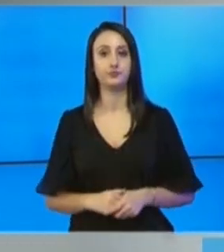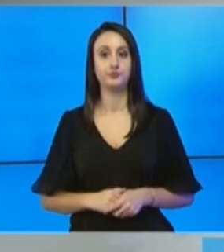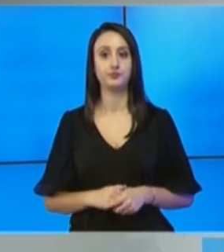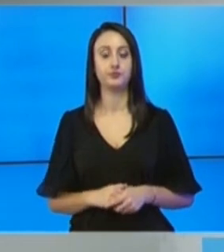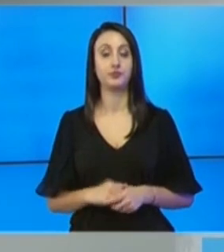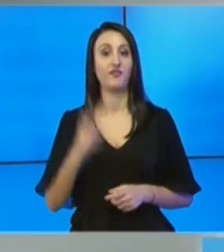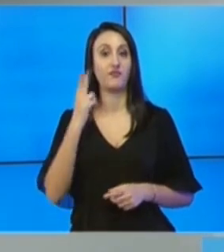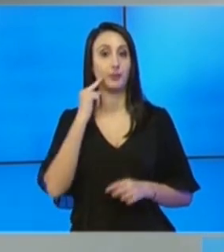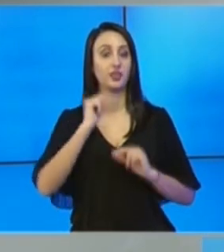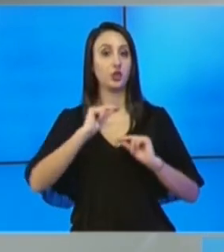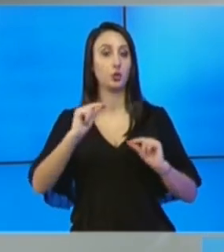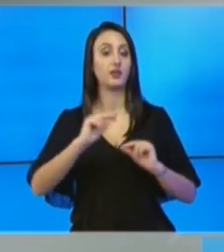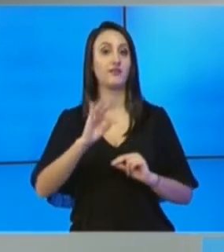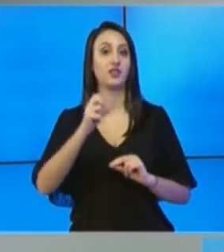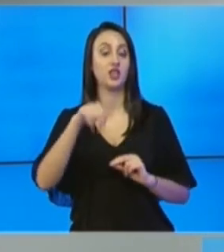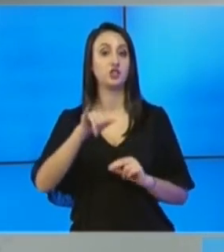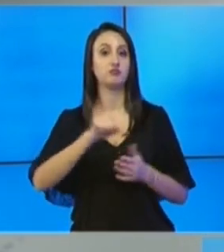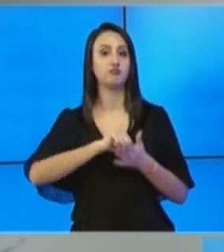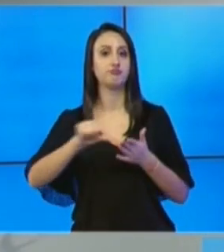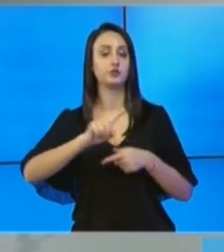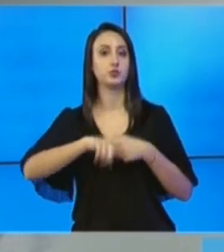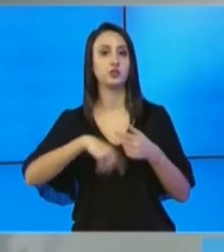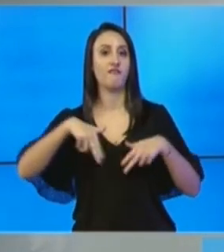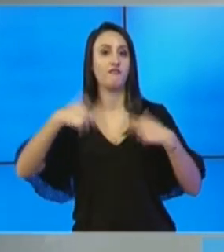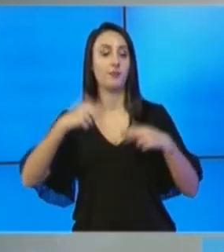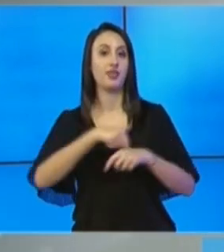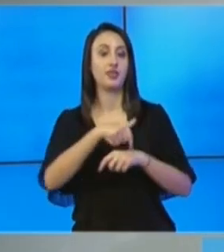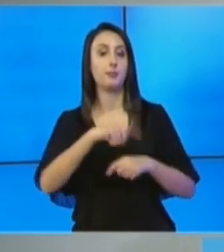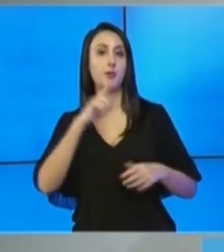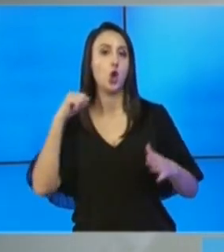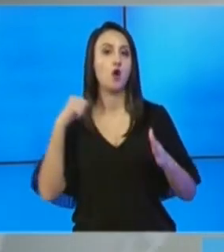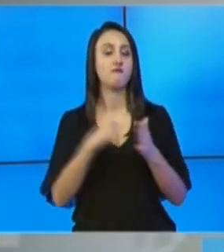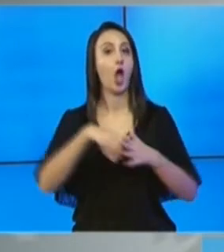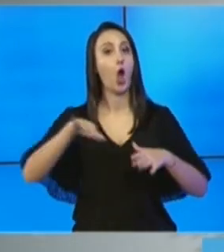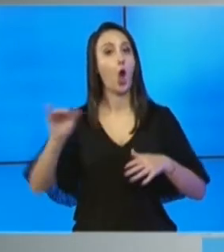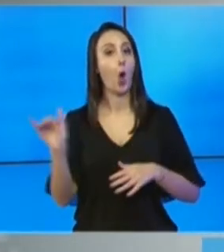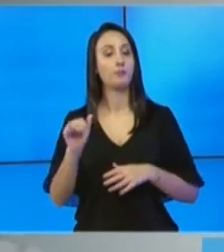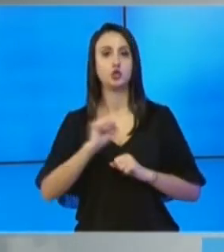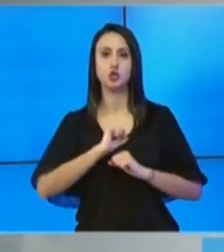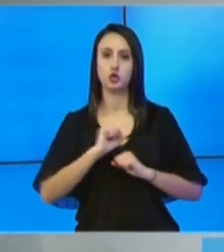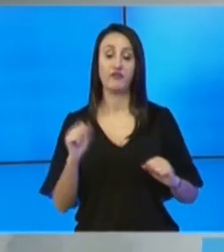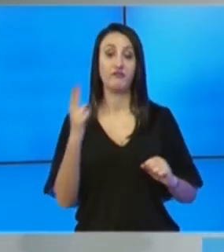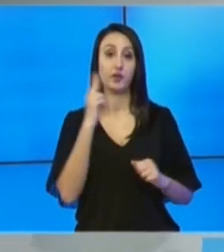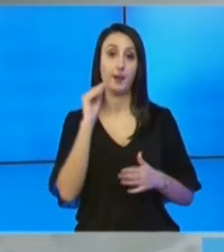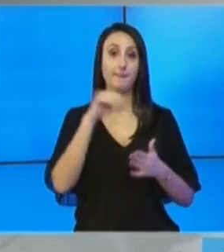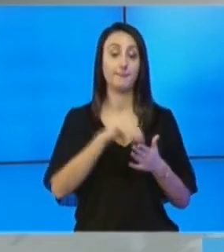O educatoare din Fetești a fost concediată după ce s-a filmat în timp ce lovea un copil. În mod șocant, femeia a postat imaginile în grup.